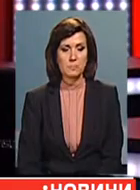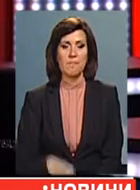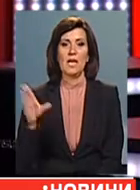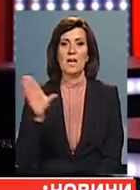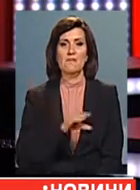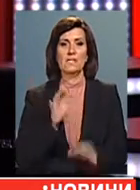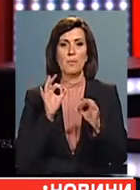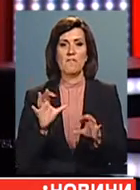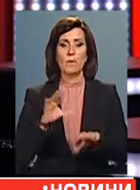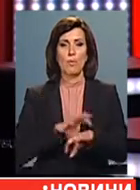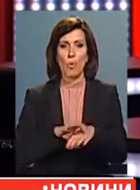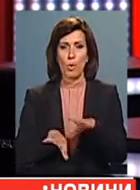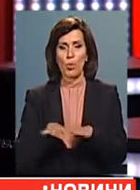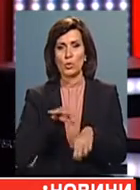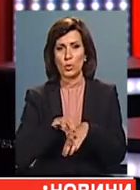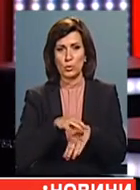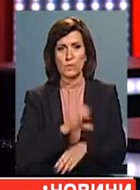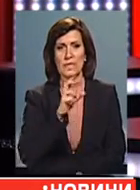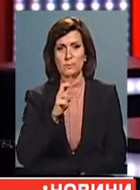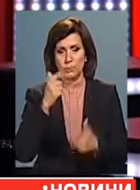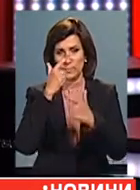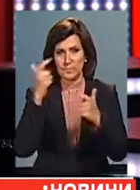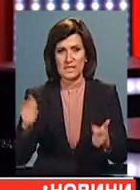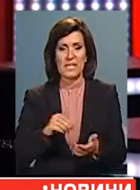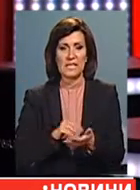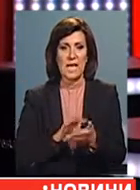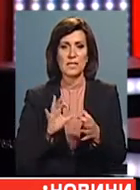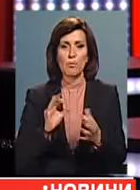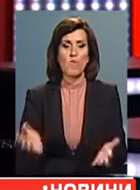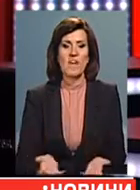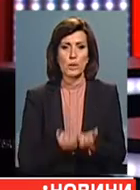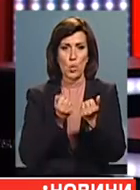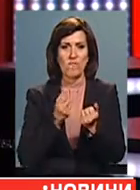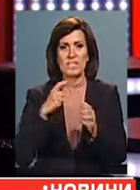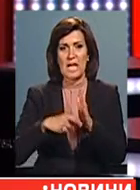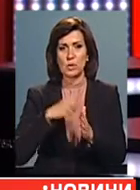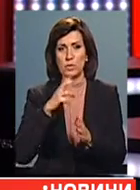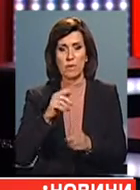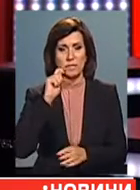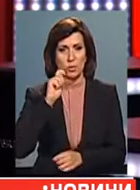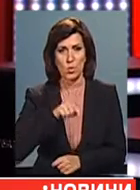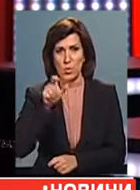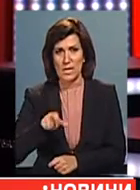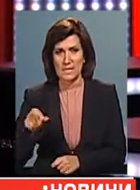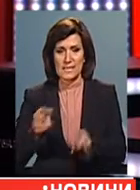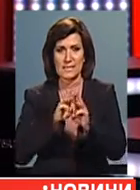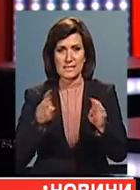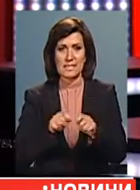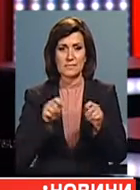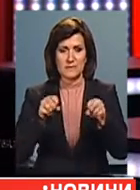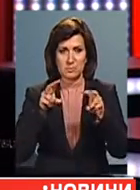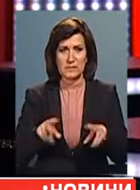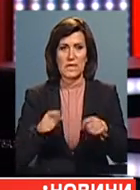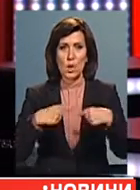Уся правда про полони, тортури. СБУ оприлюднює дані про врятованих на Донбасі українців. На сайті відомства створять спеціальний розділ,